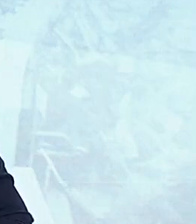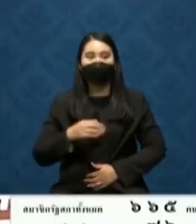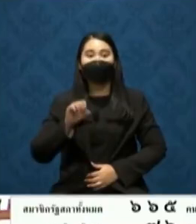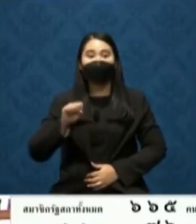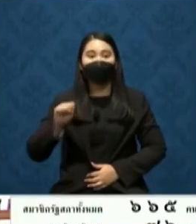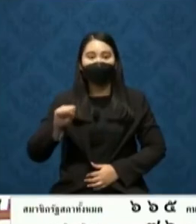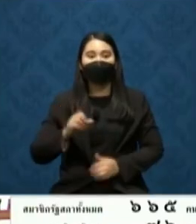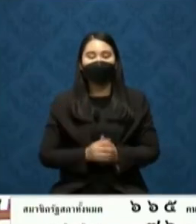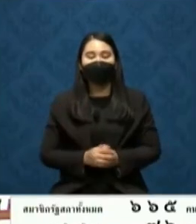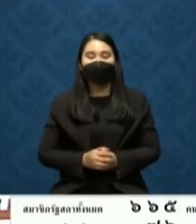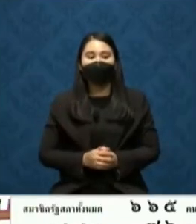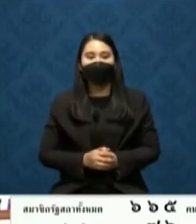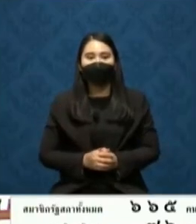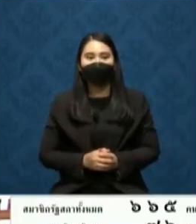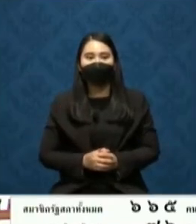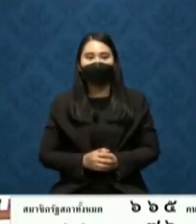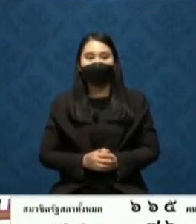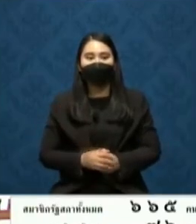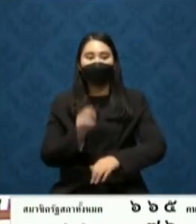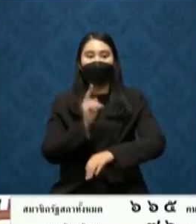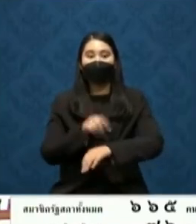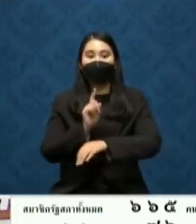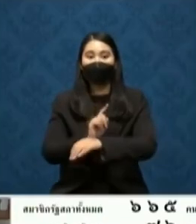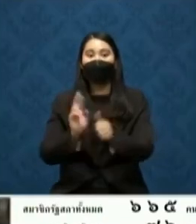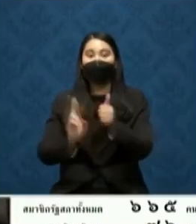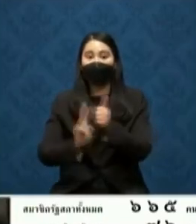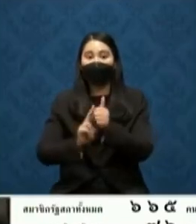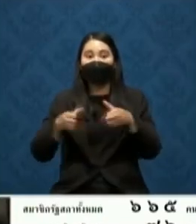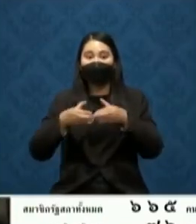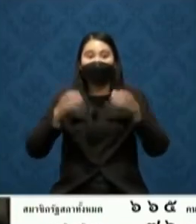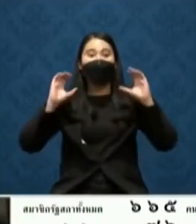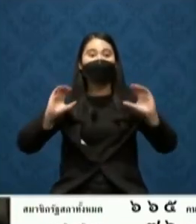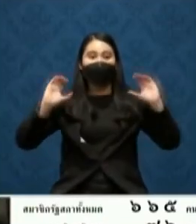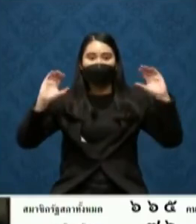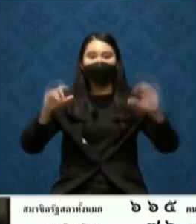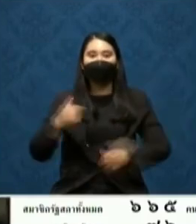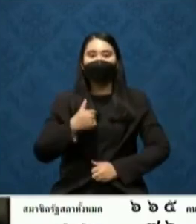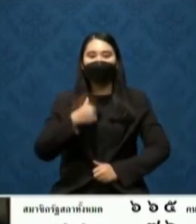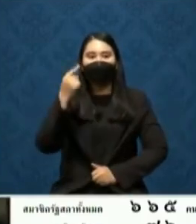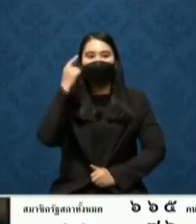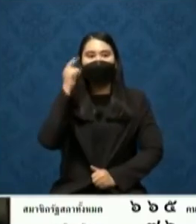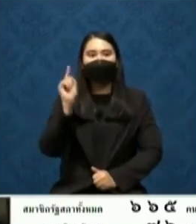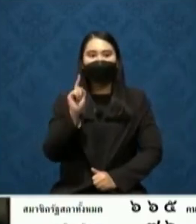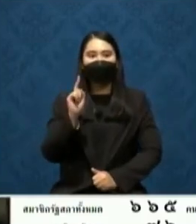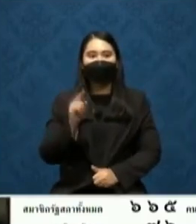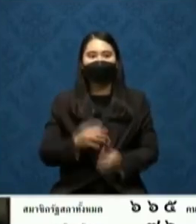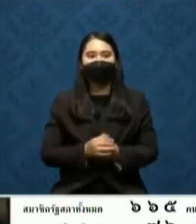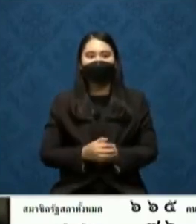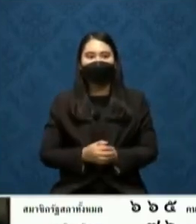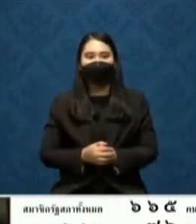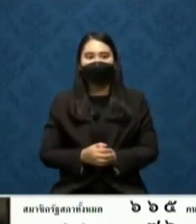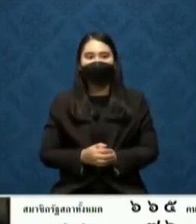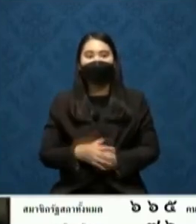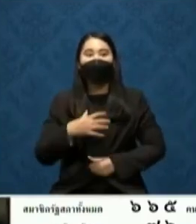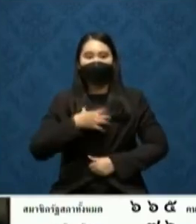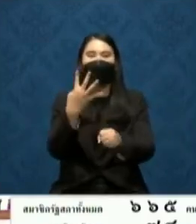ารร้อยหารร้อยหาร500เนี่ยพิจารณาไม่ทันในกำหนด มันก็เกิดขึ้นจาก